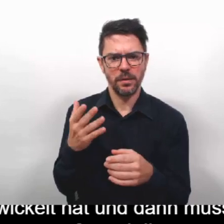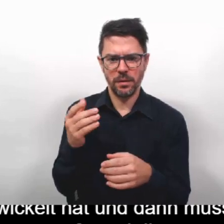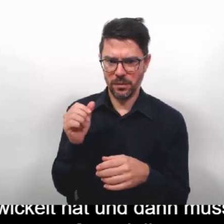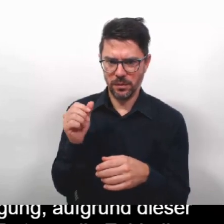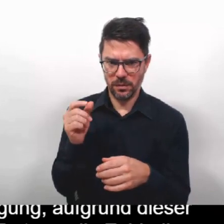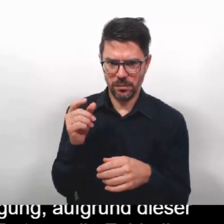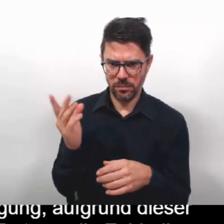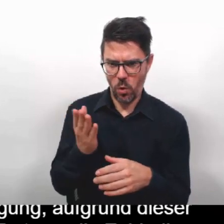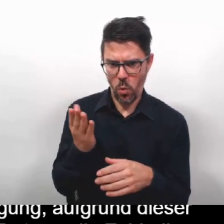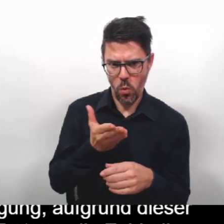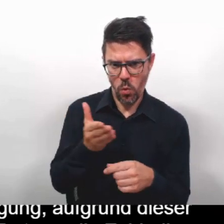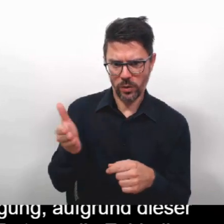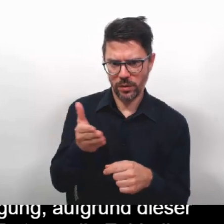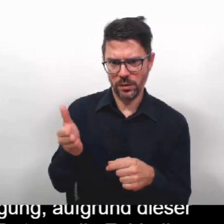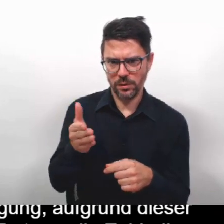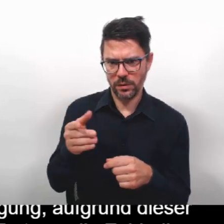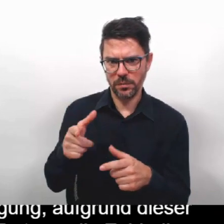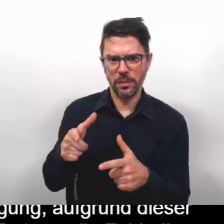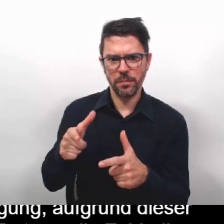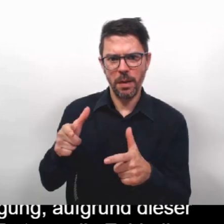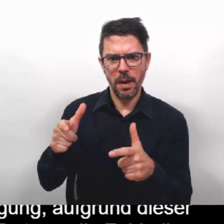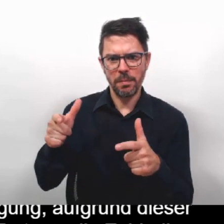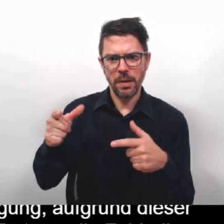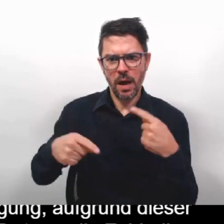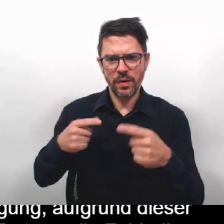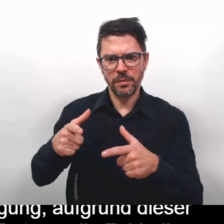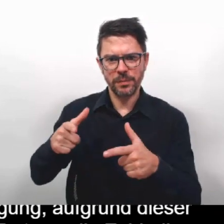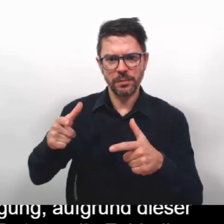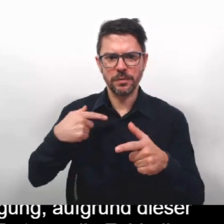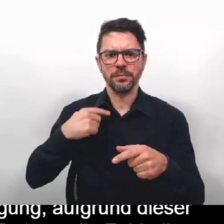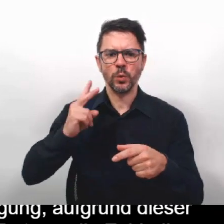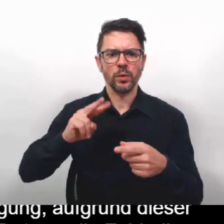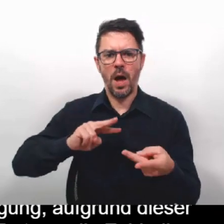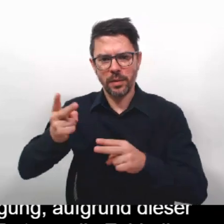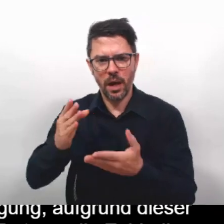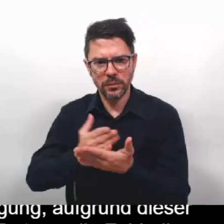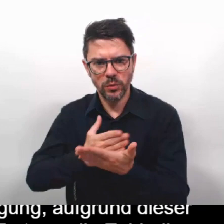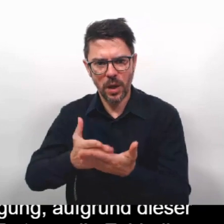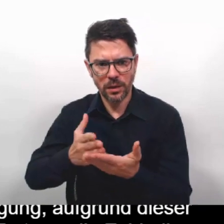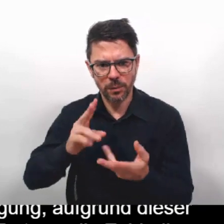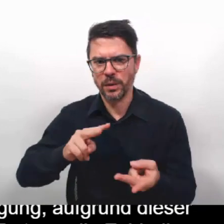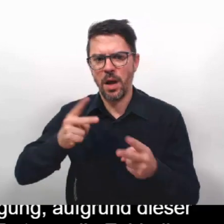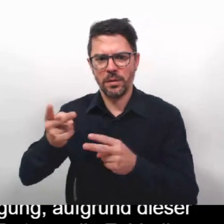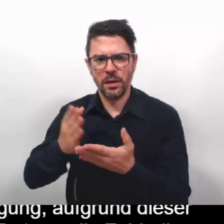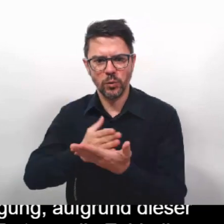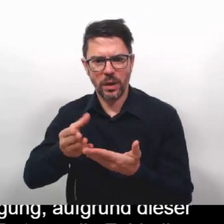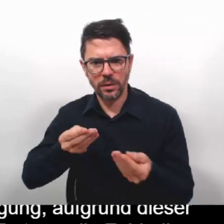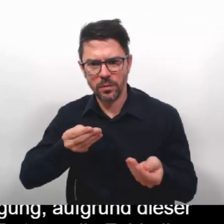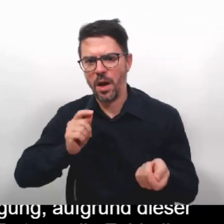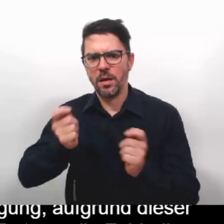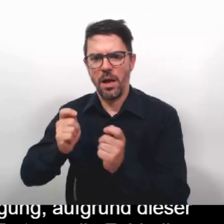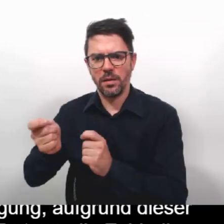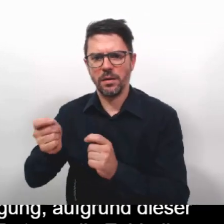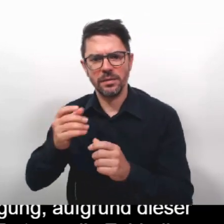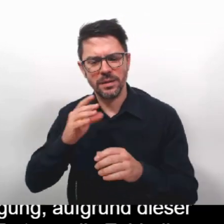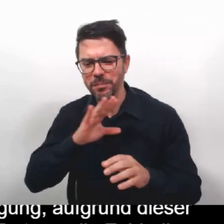erforderlich. Also kein Automatismus, keine Marke, sondern eine fachkundige, sachkundige, inhaltliche Abwägung.